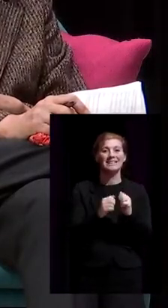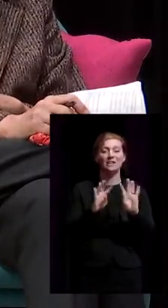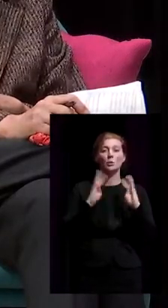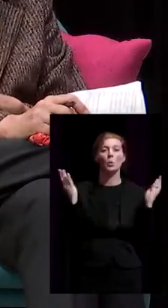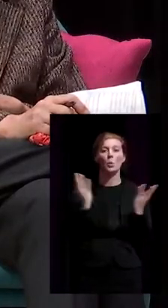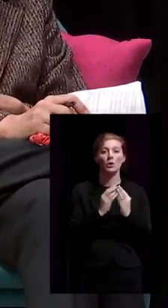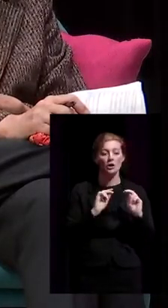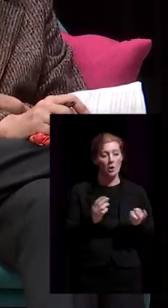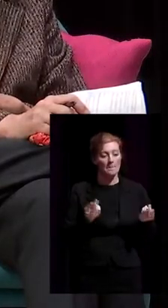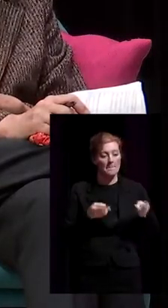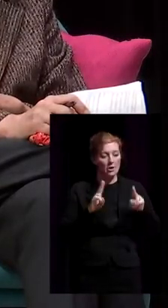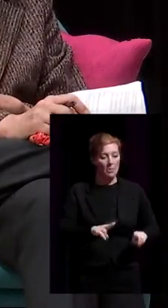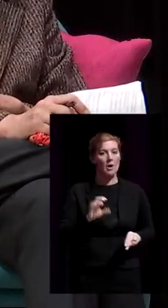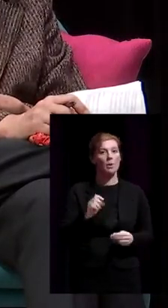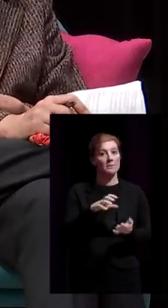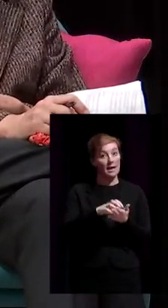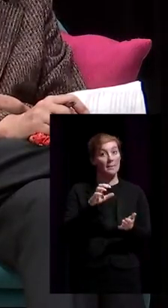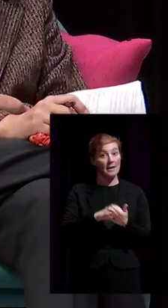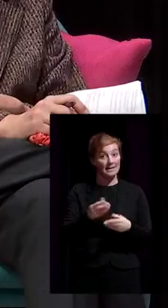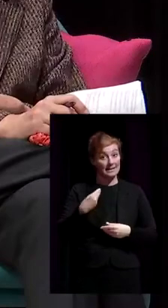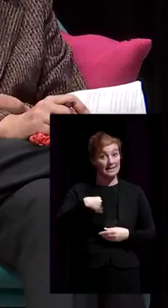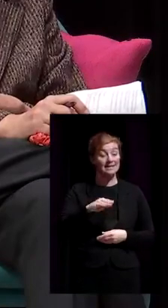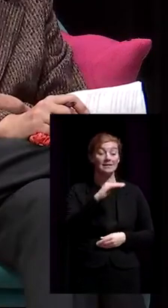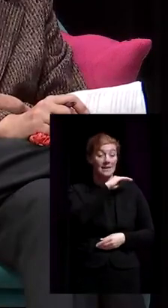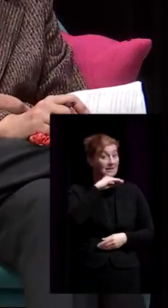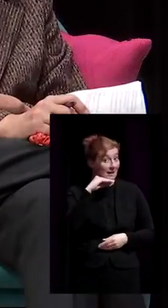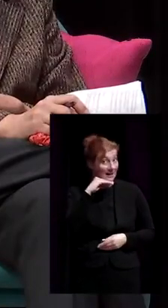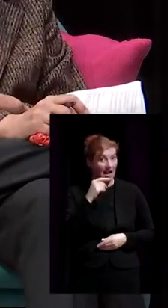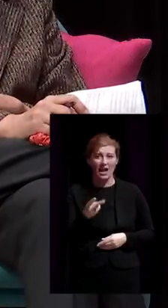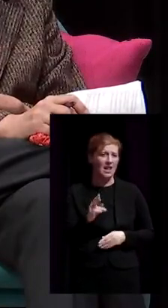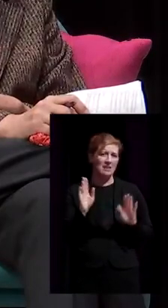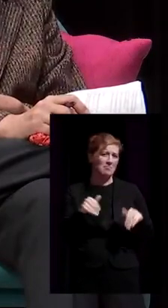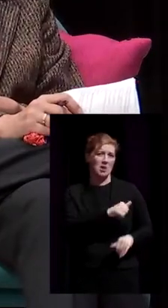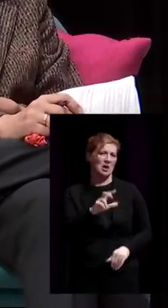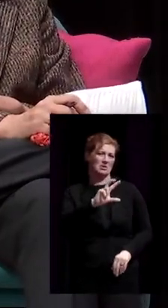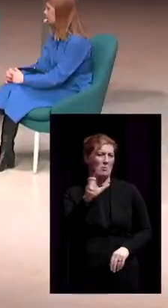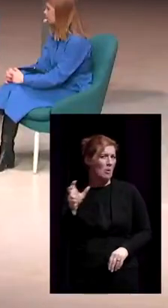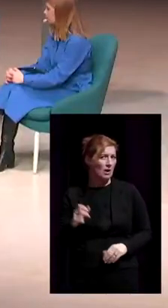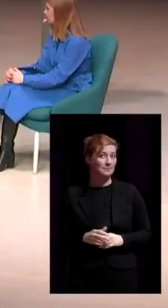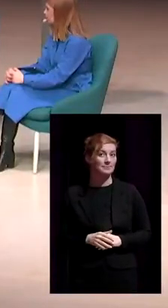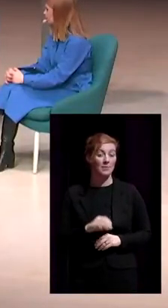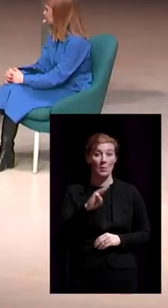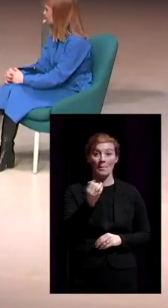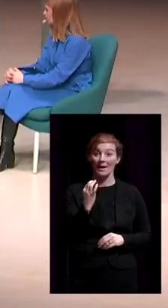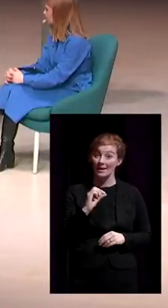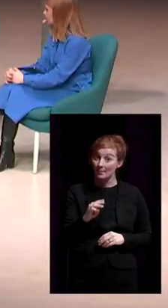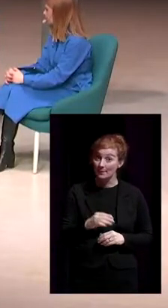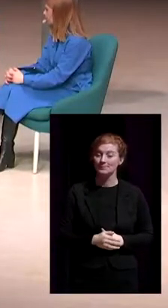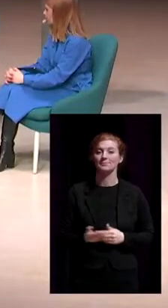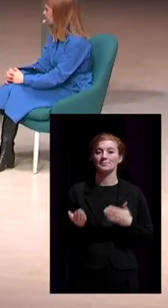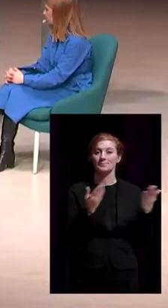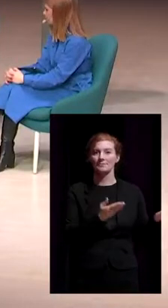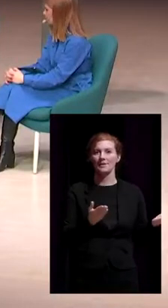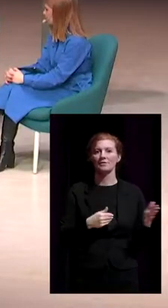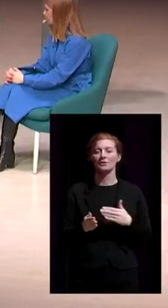huruvida samhällets samfällda insatser är tillräckliga eller bara symboliska. Tack. Mariam? Det som gör mig optimistisk